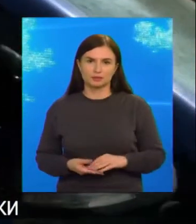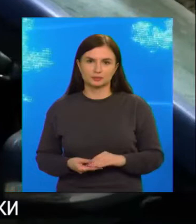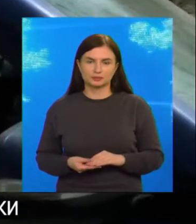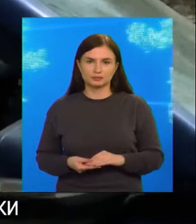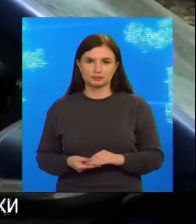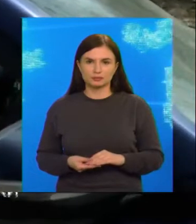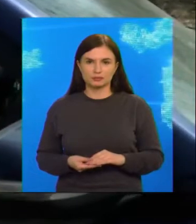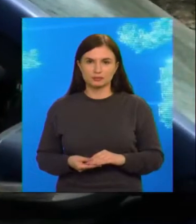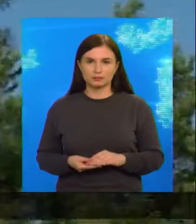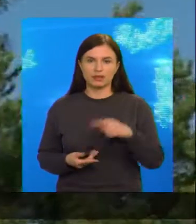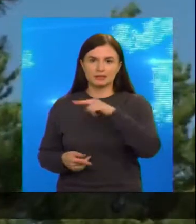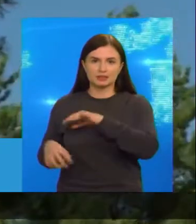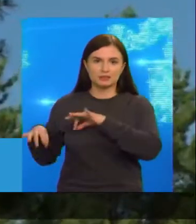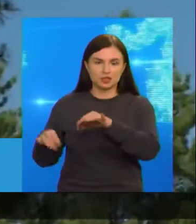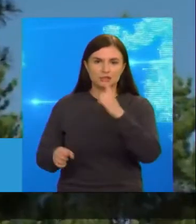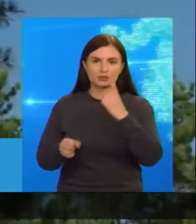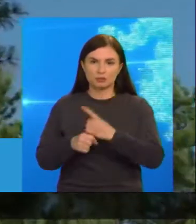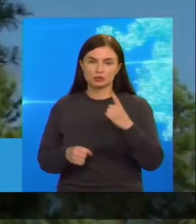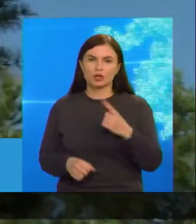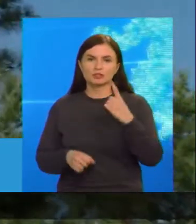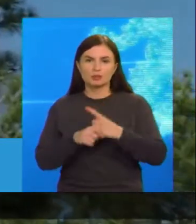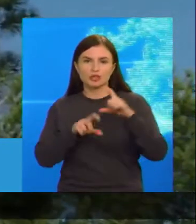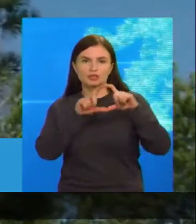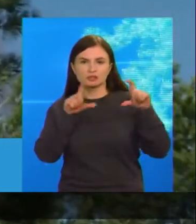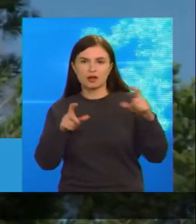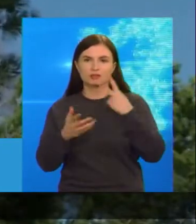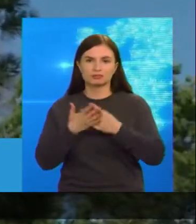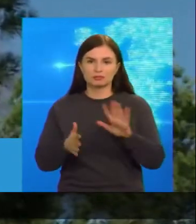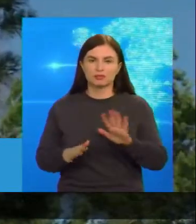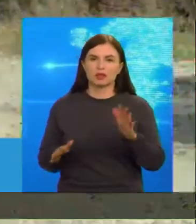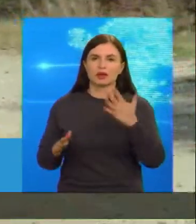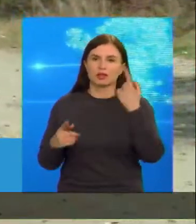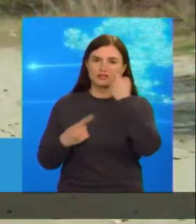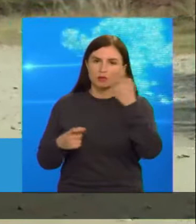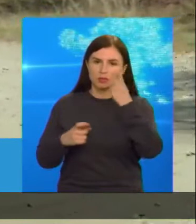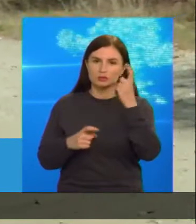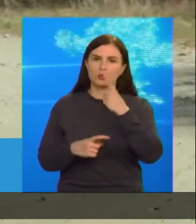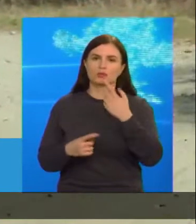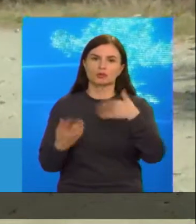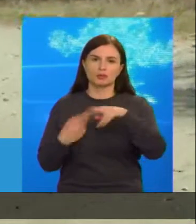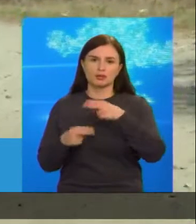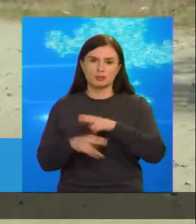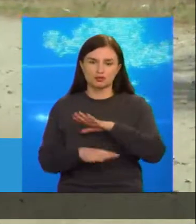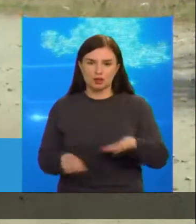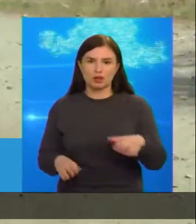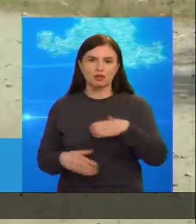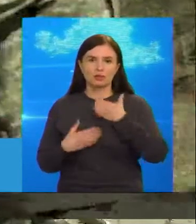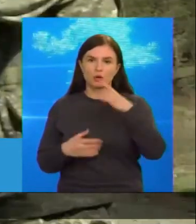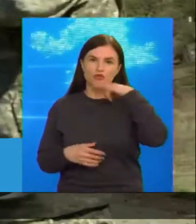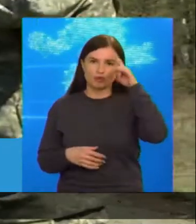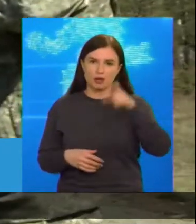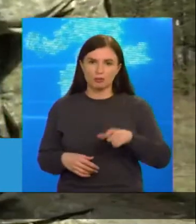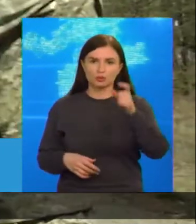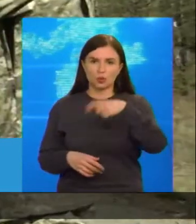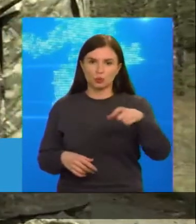Аншлаги, потому что здесь движение запрещено. Но ни запрещающие знаки, ни информационные аншлаги водителям не помеха. Не пугают челябинцев и люди в